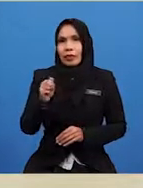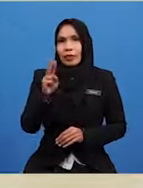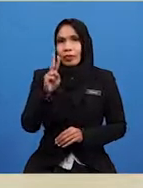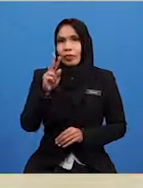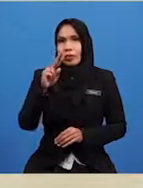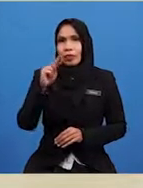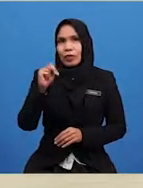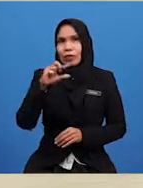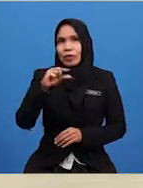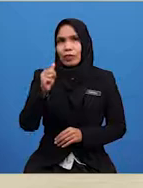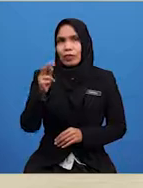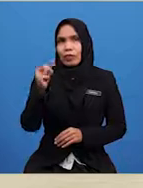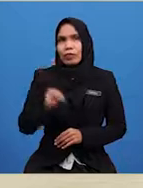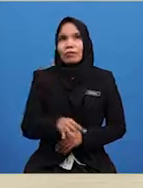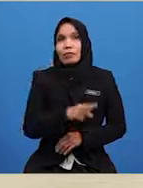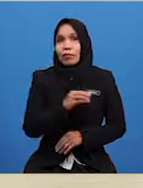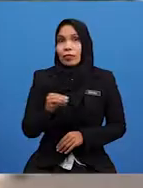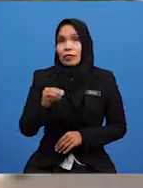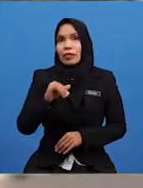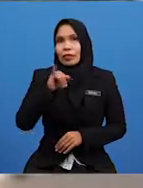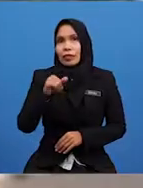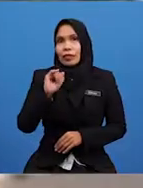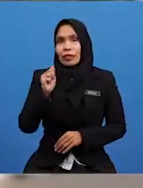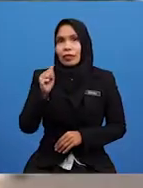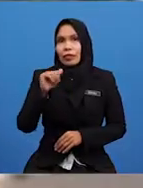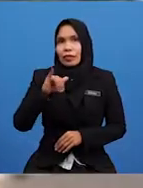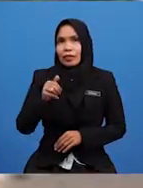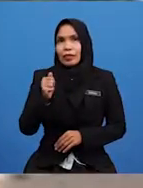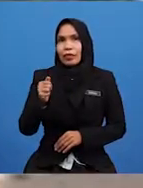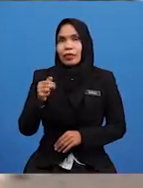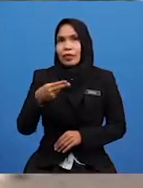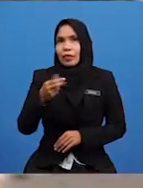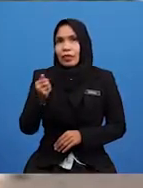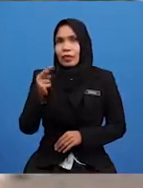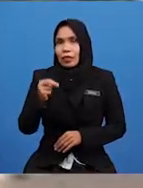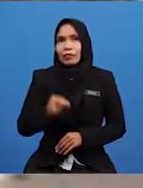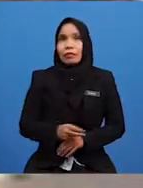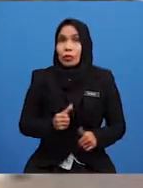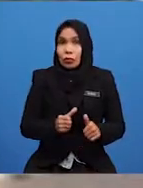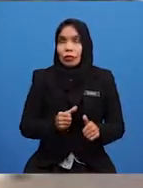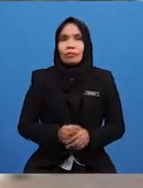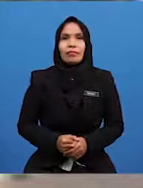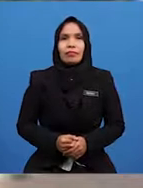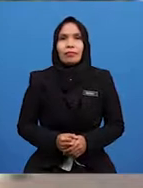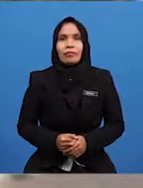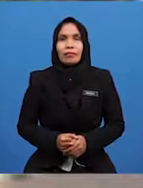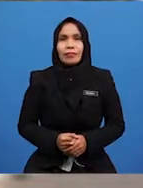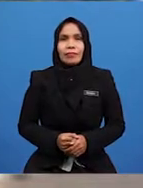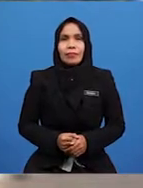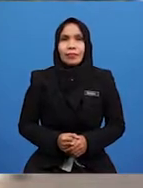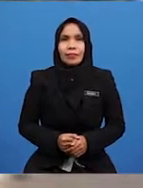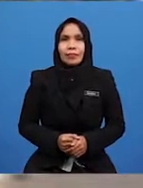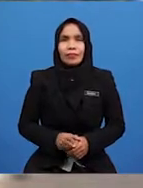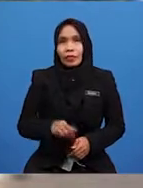setia kepada pemerintah Melaka. Baiklah, murid-murid. Sekarang, cikgu ingin menguji